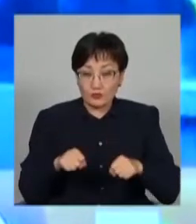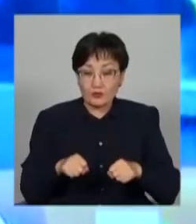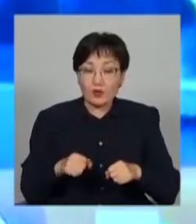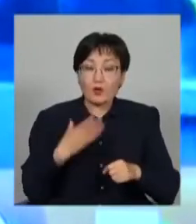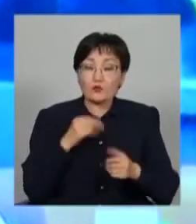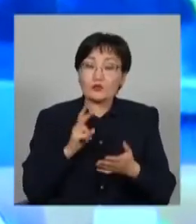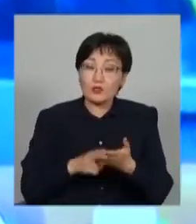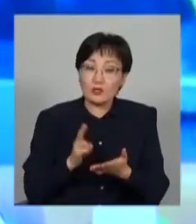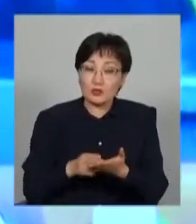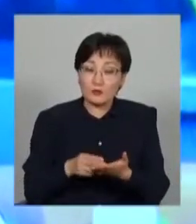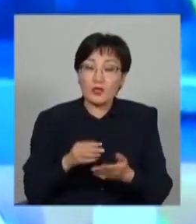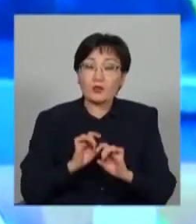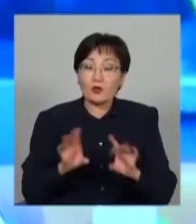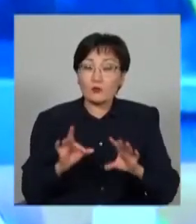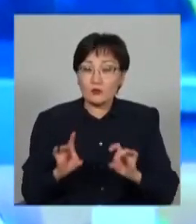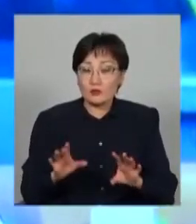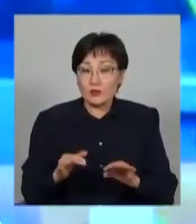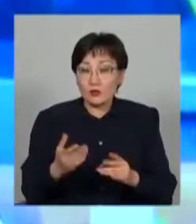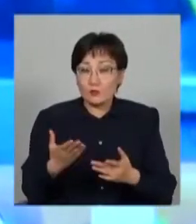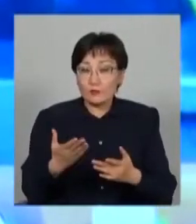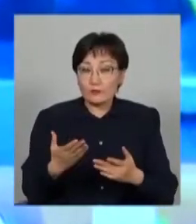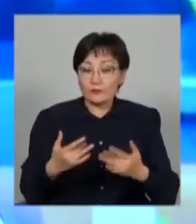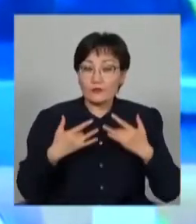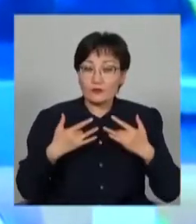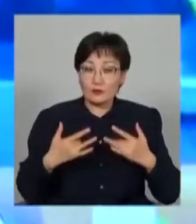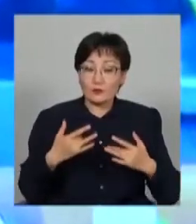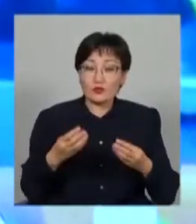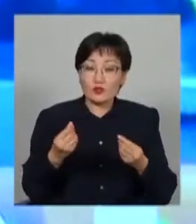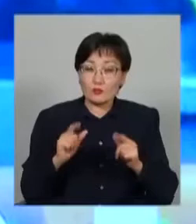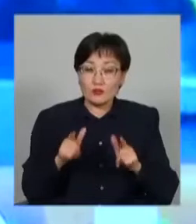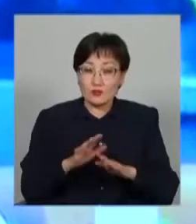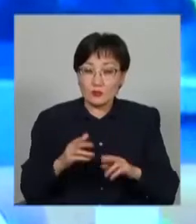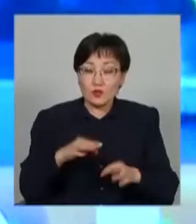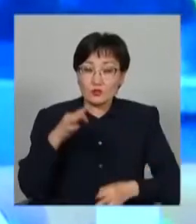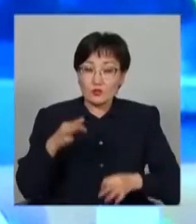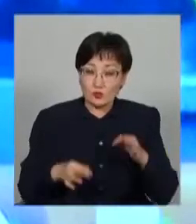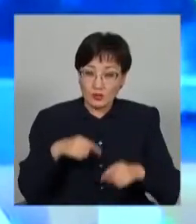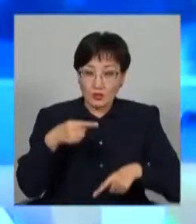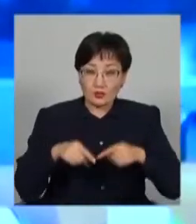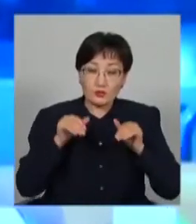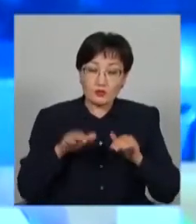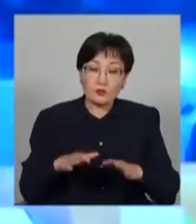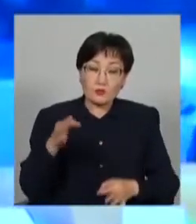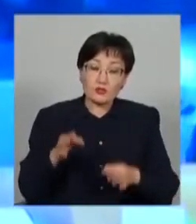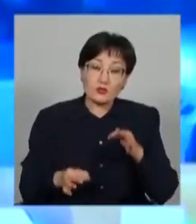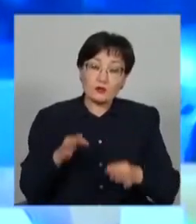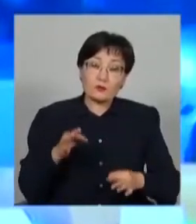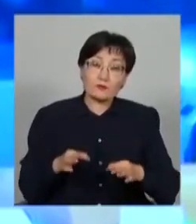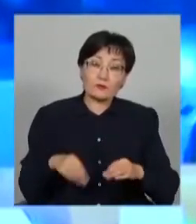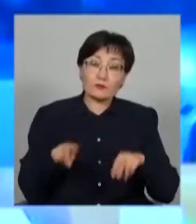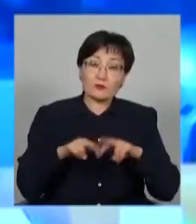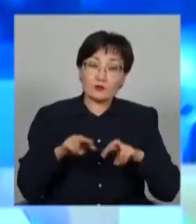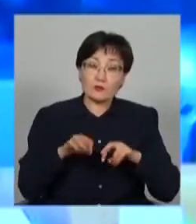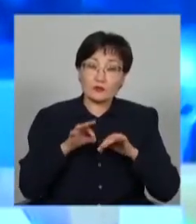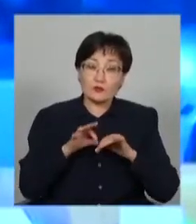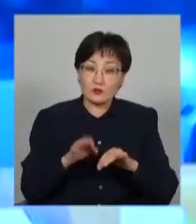дәлелдемесін келтіріп, жаңағы өзінің егер қойып отқан шығарған бағасын келіспесе, онда сол сот арқылы шешіледі. Ол жерде жаңағы соттың өздерінің экспертизасы